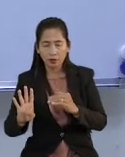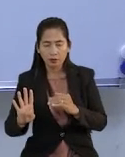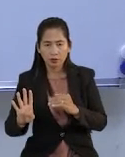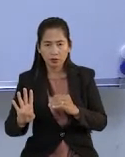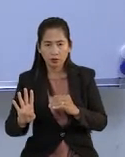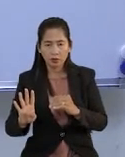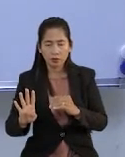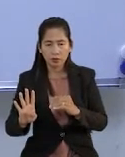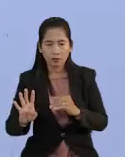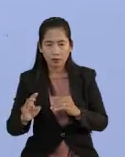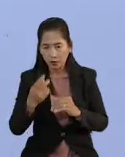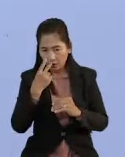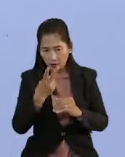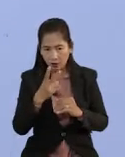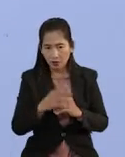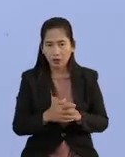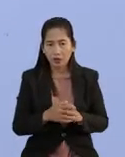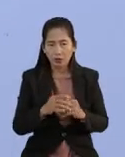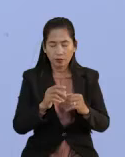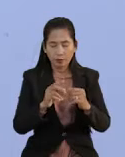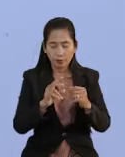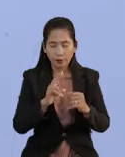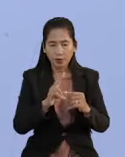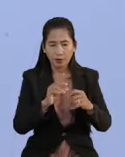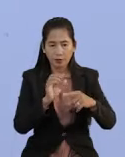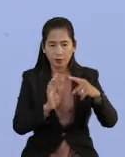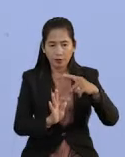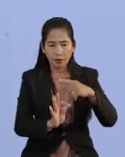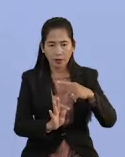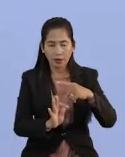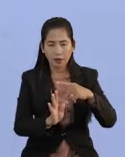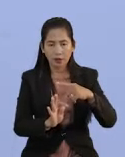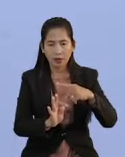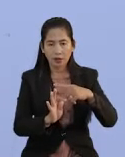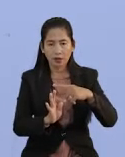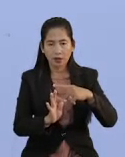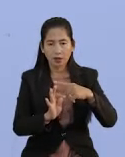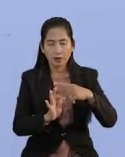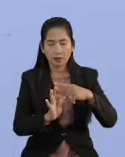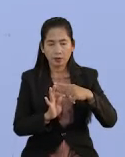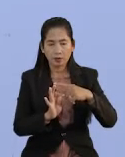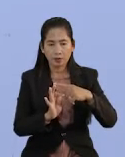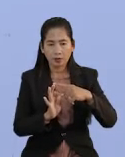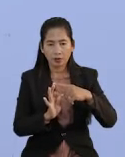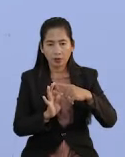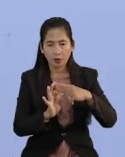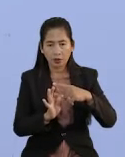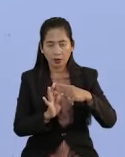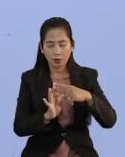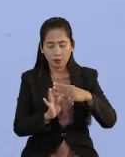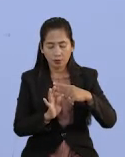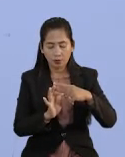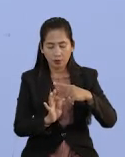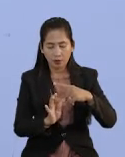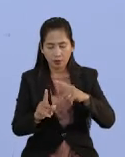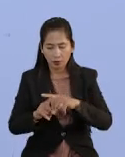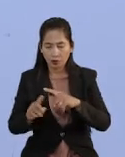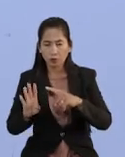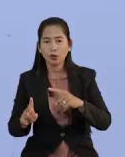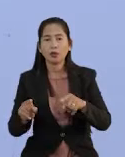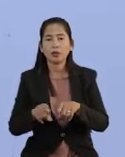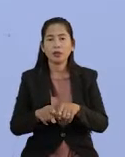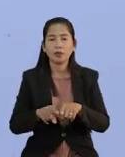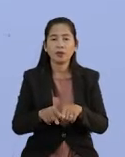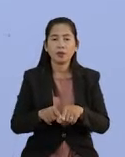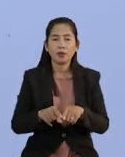buồn. Phải nhớ con? Chà, chúc phía bài ấy. Bảo phía dược con nâng buồn hái. Còn con phía bài ní nâng buồn